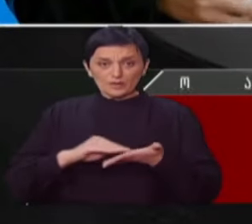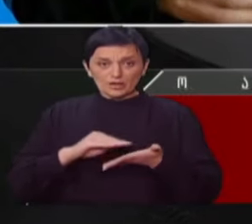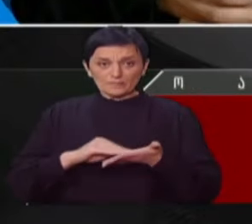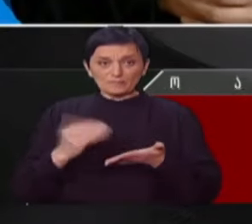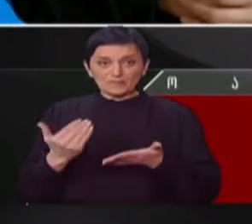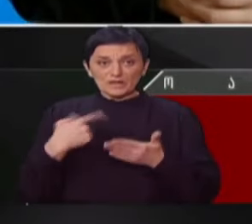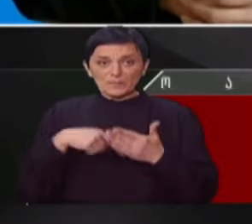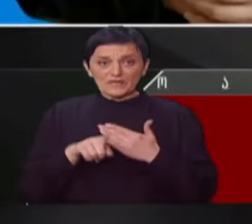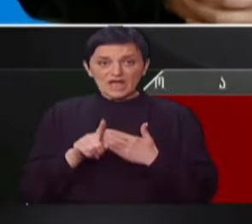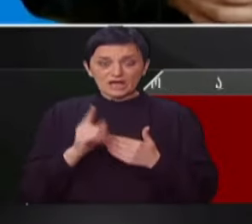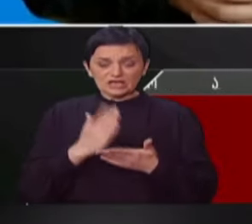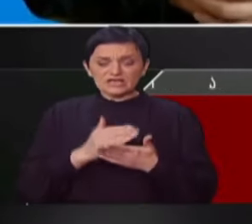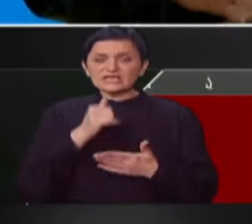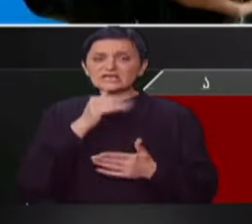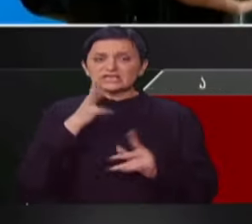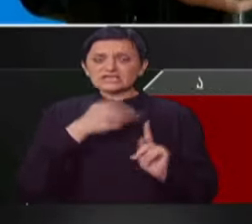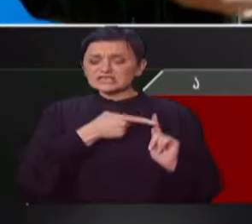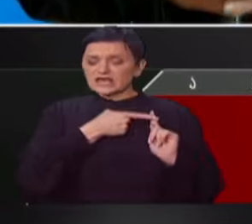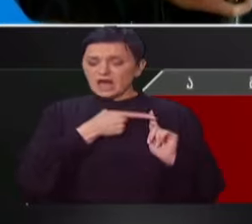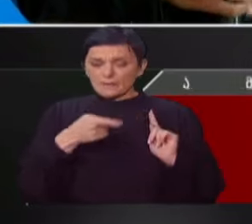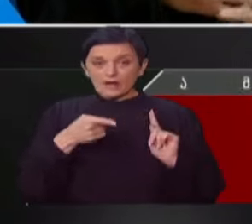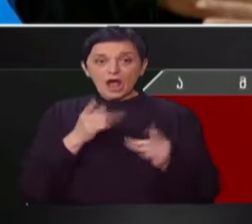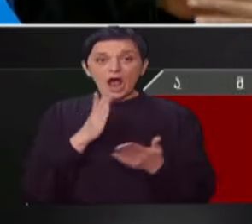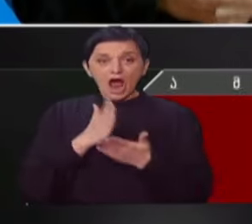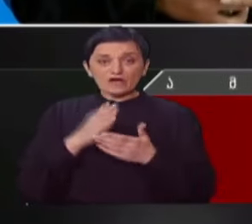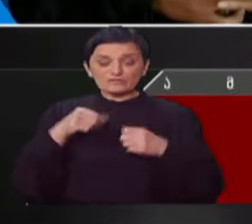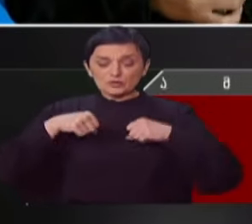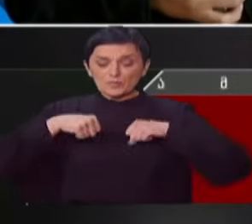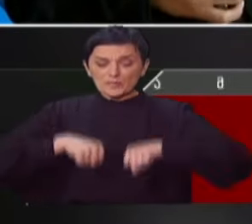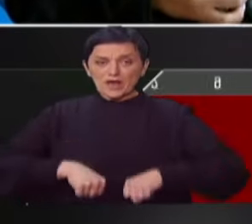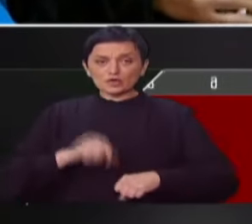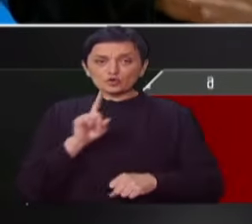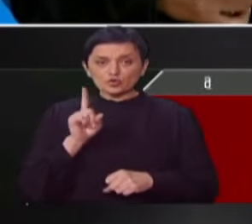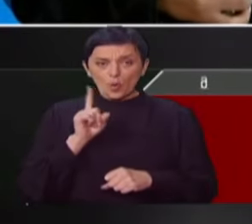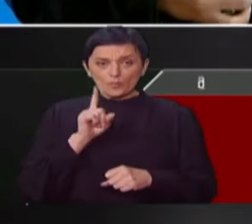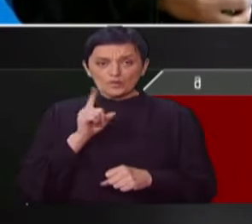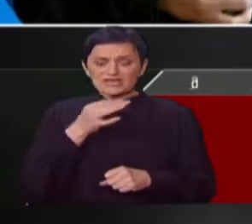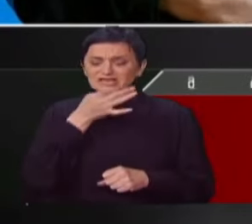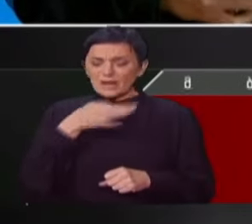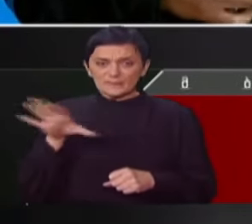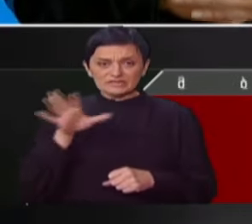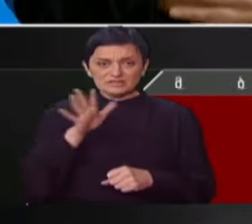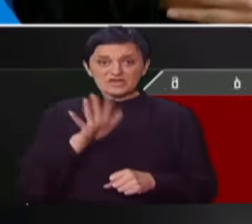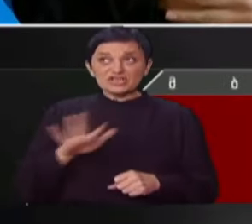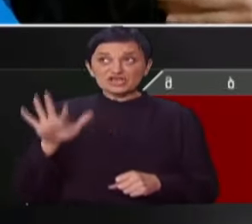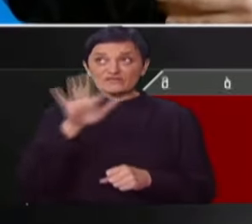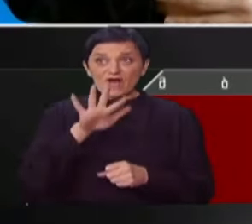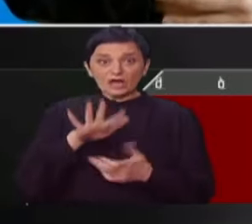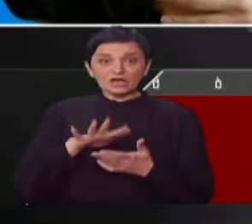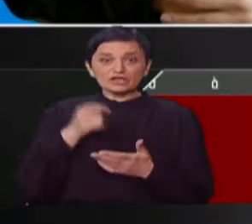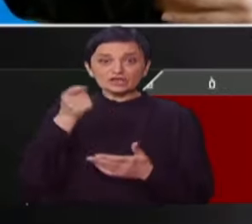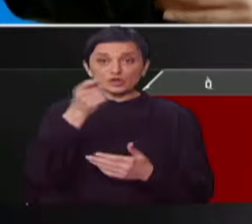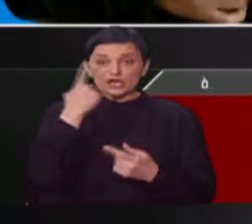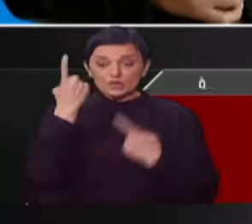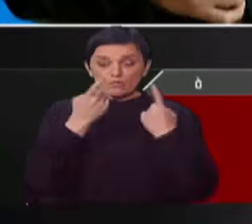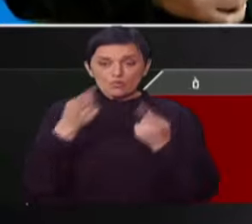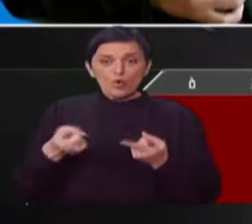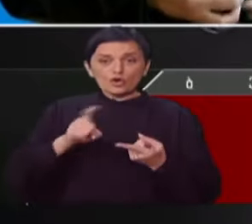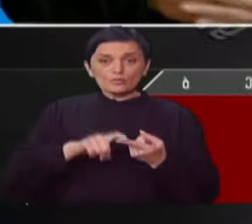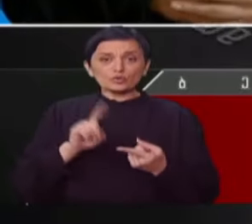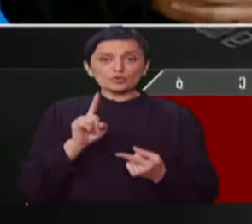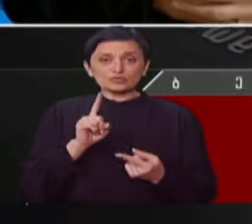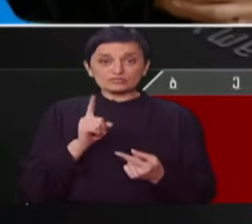სასამართლოების მიერ არის გამოტანილი წლების განმავლობაში, აქვს ბერკეტი, რომ მიმართოს ნებისმიერ ქვეყანას, თუ კი არსებობს ინფორმაცია იმასთან